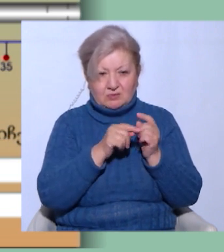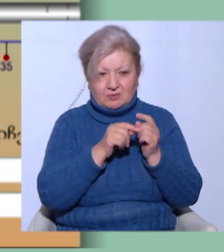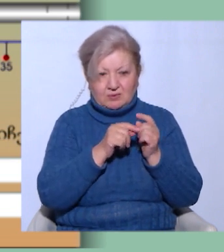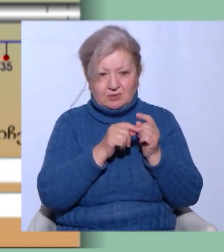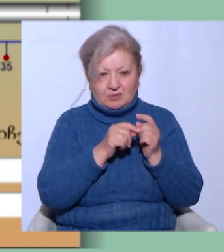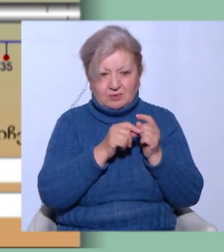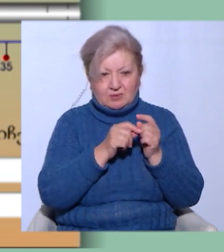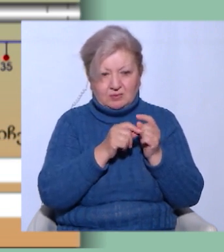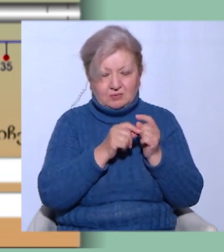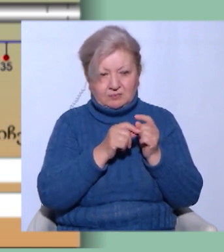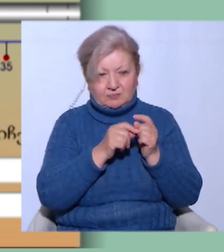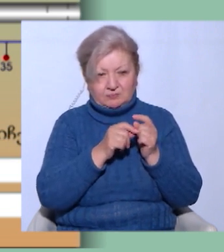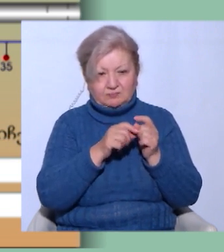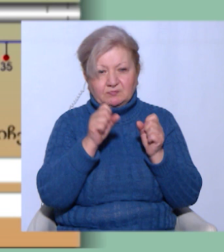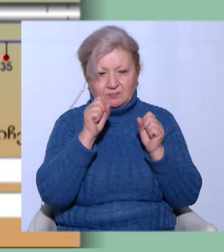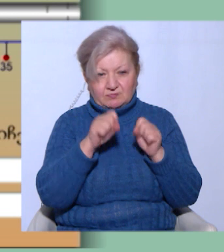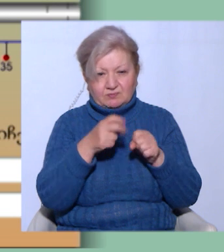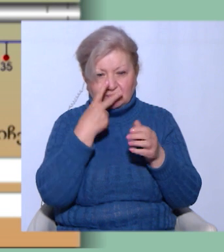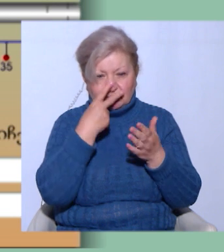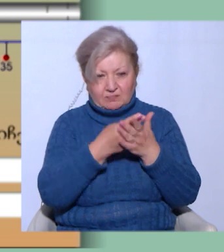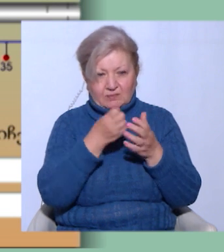ეს არის ზეთხედი ამ ვაგონის.